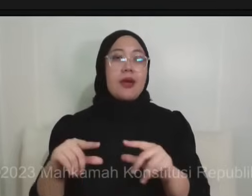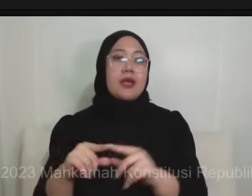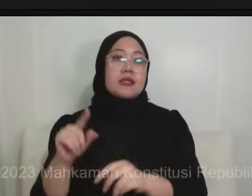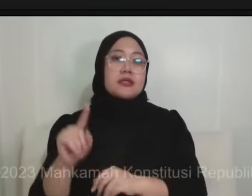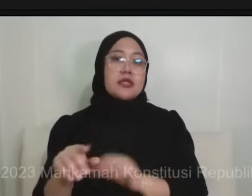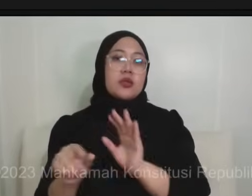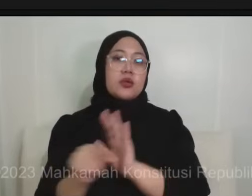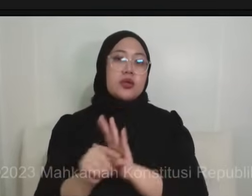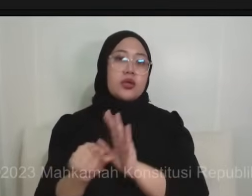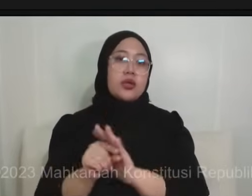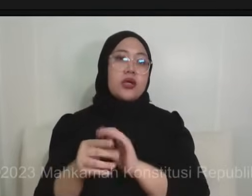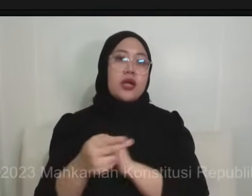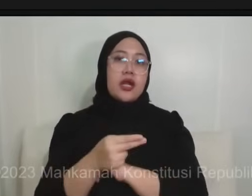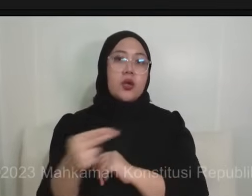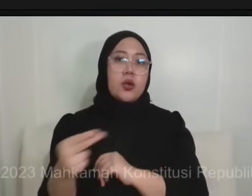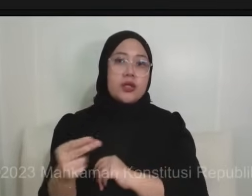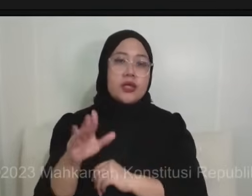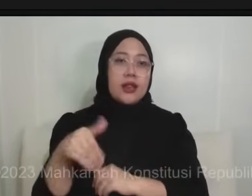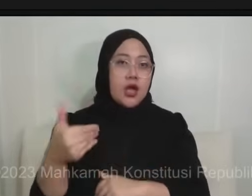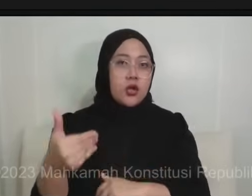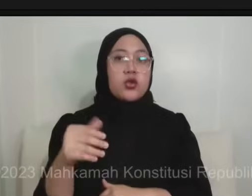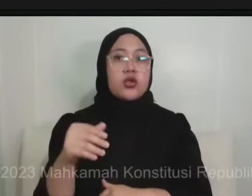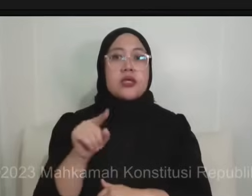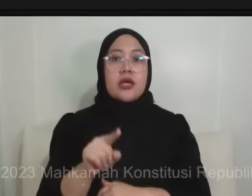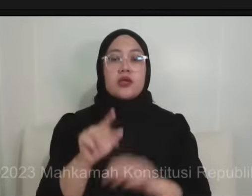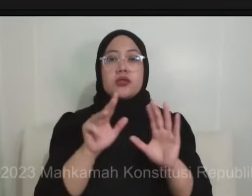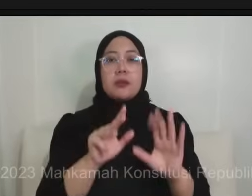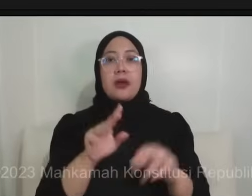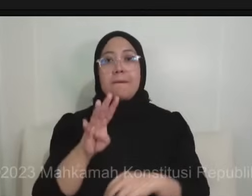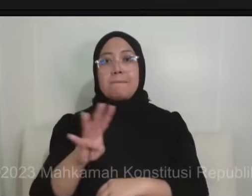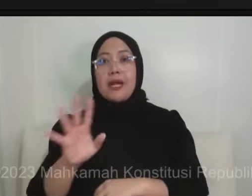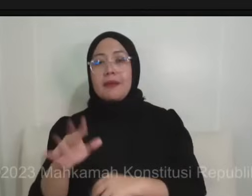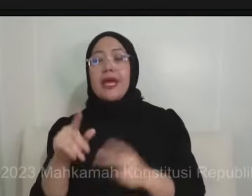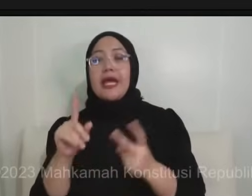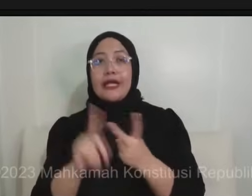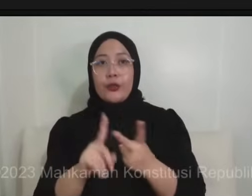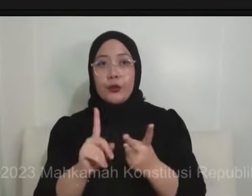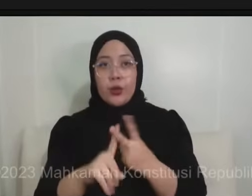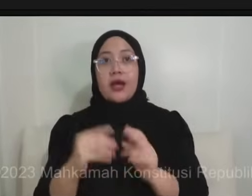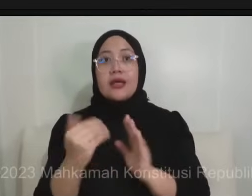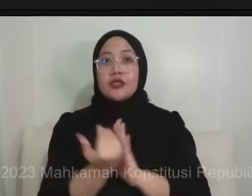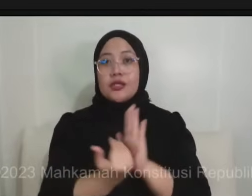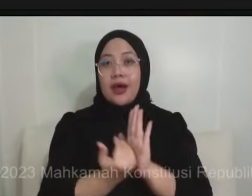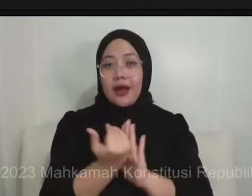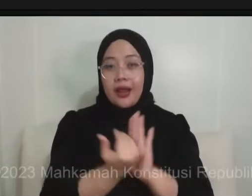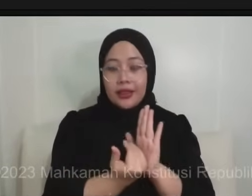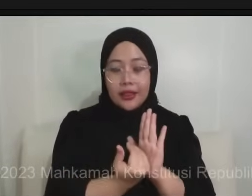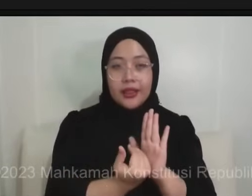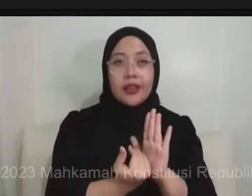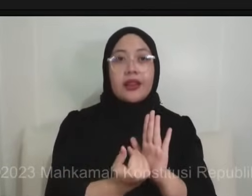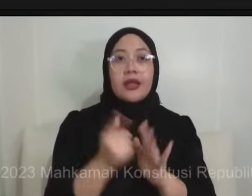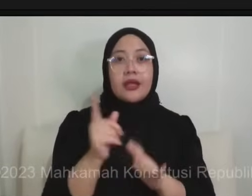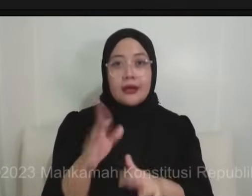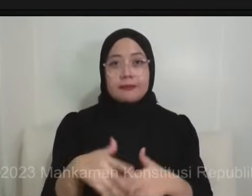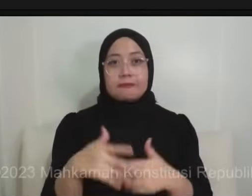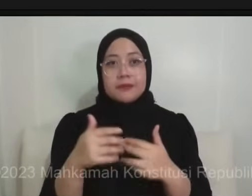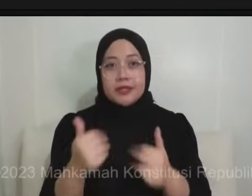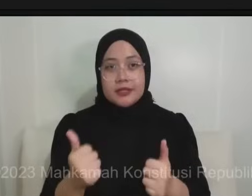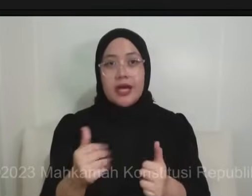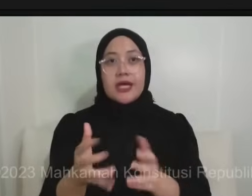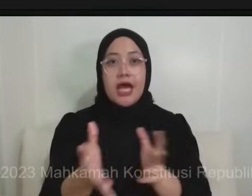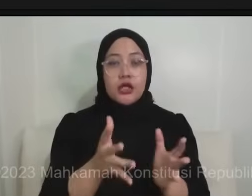Republik Indonesia tahun 1945 dan kedua syarat-syarat yang dapat diatur lebih